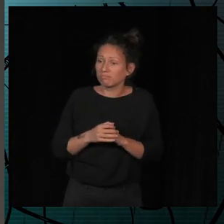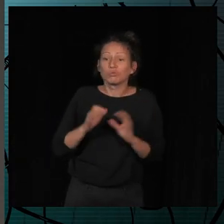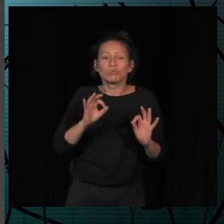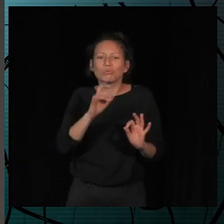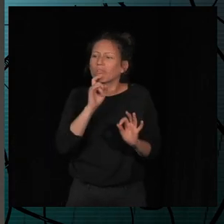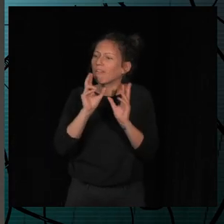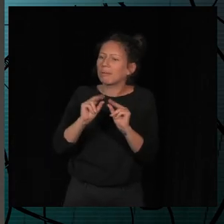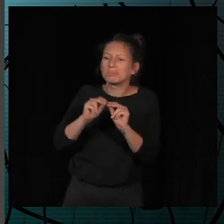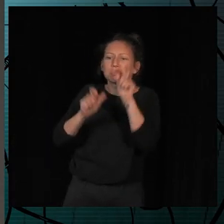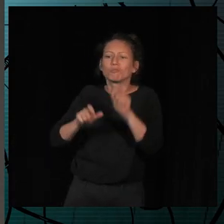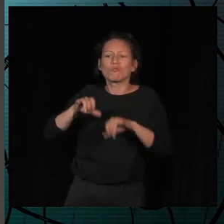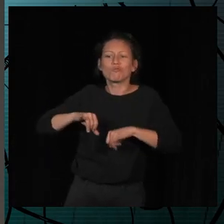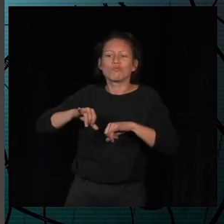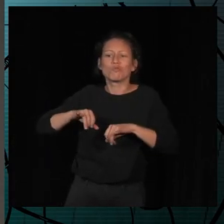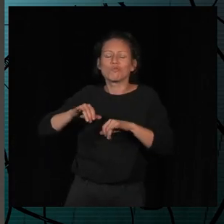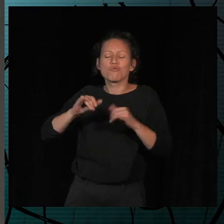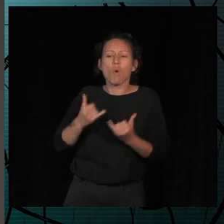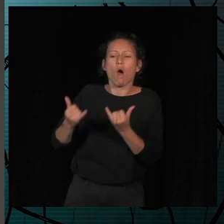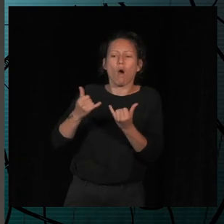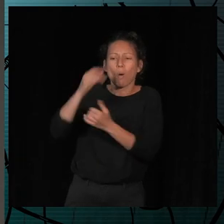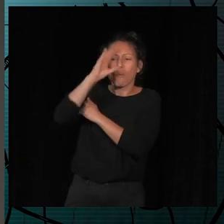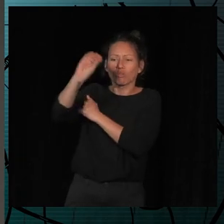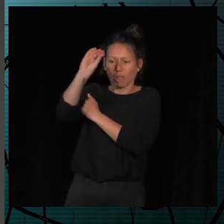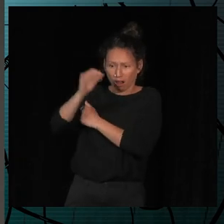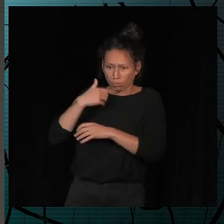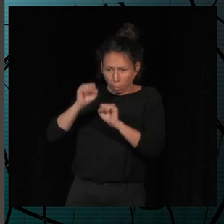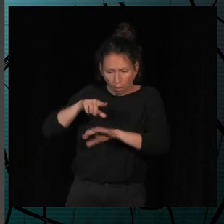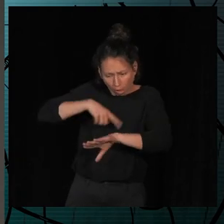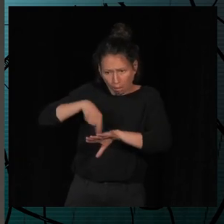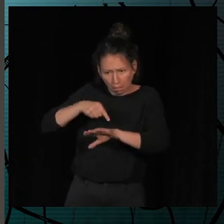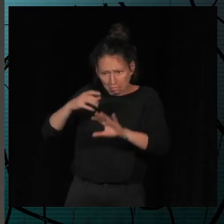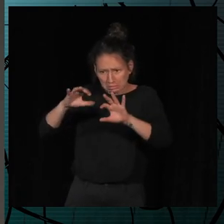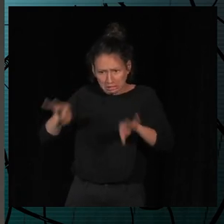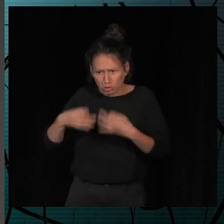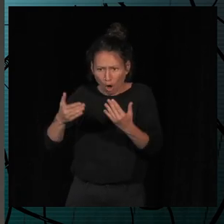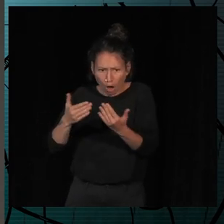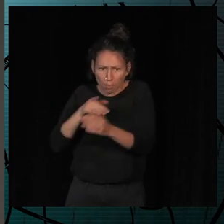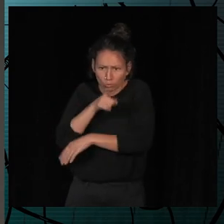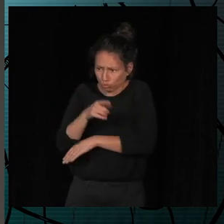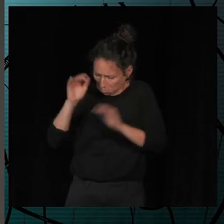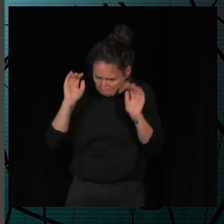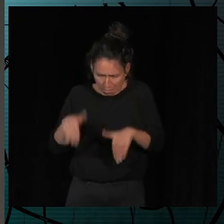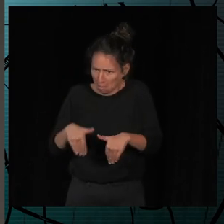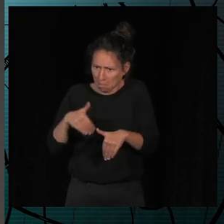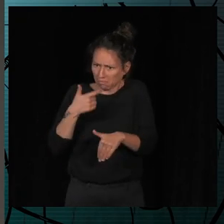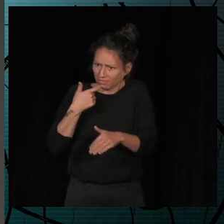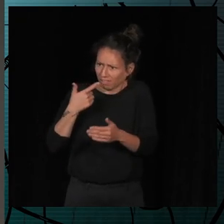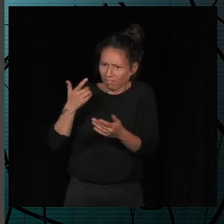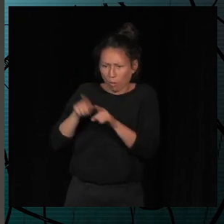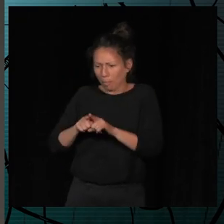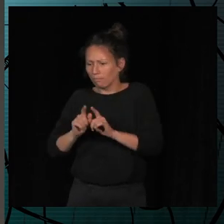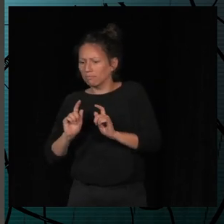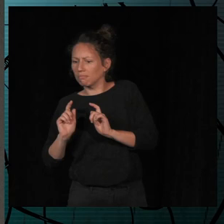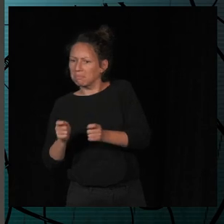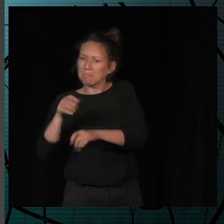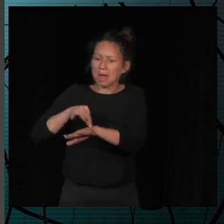donc le jeu excessif n'est pas forcément problématique il est pas forcément pathologique le jeu